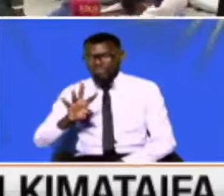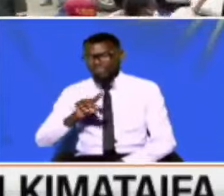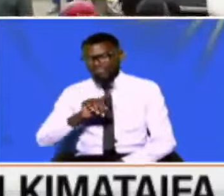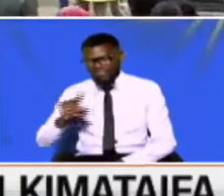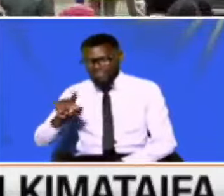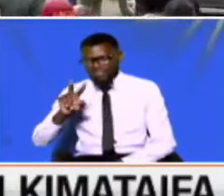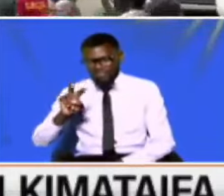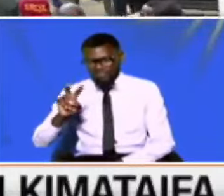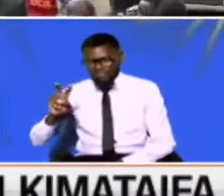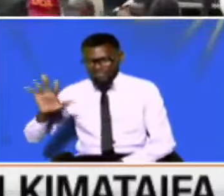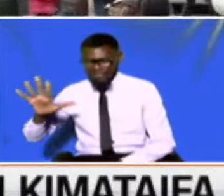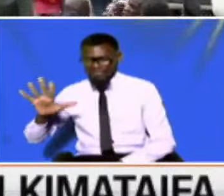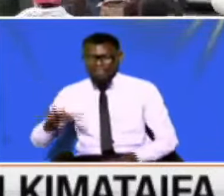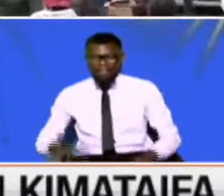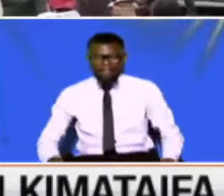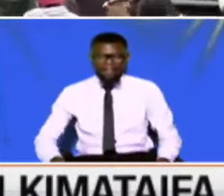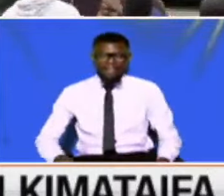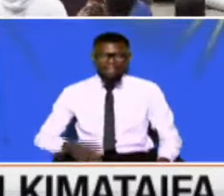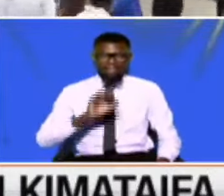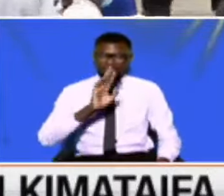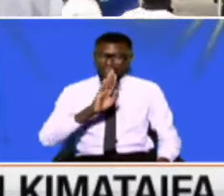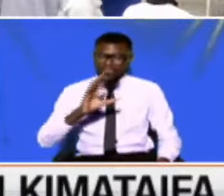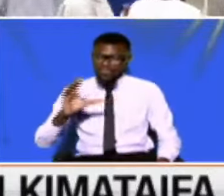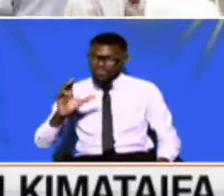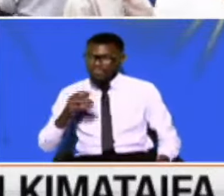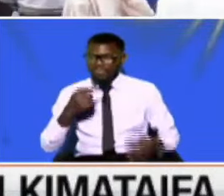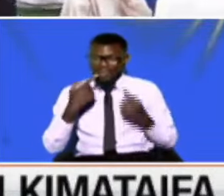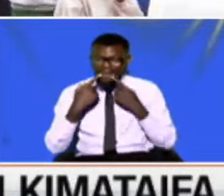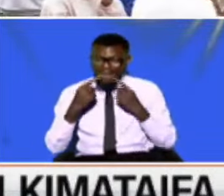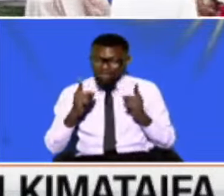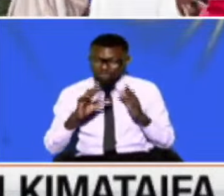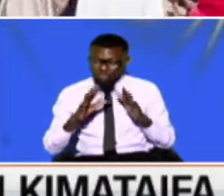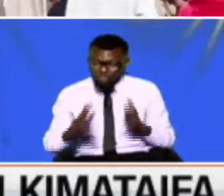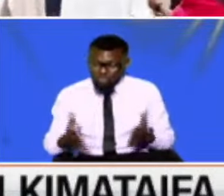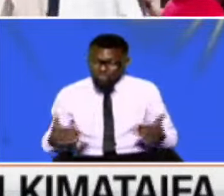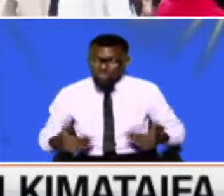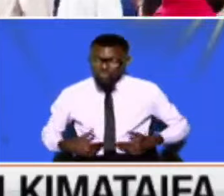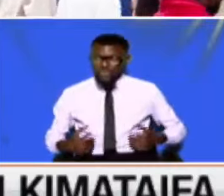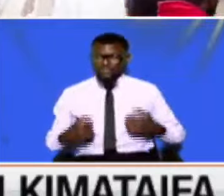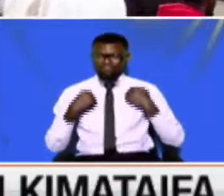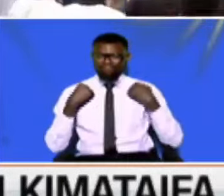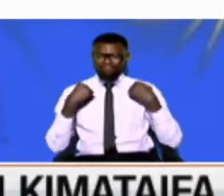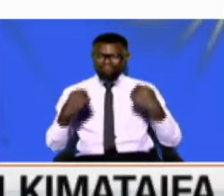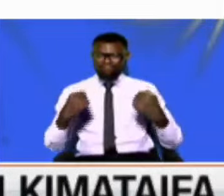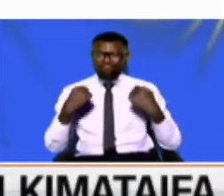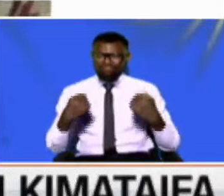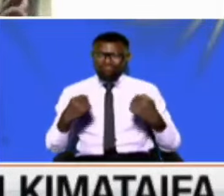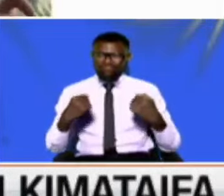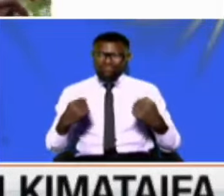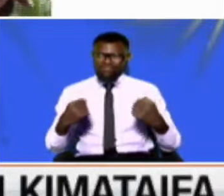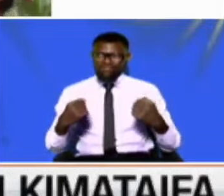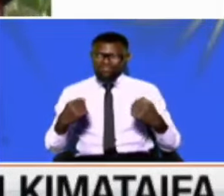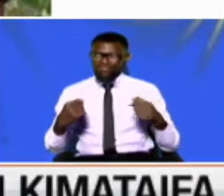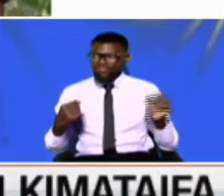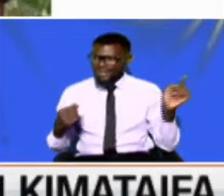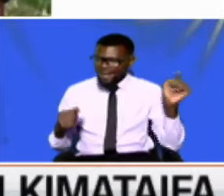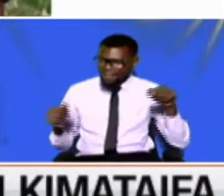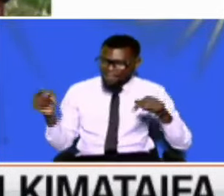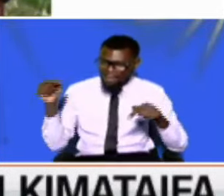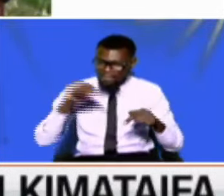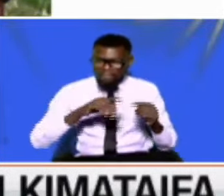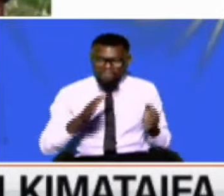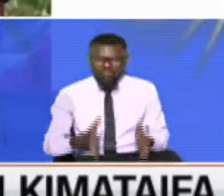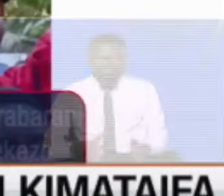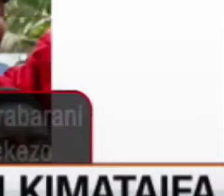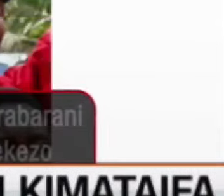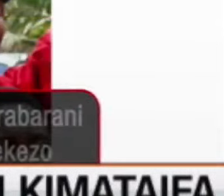2024-2025. Shirika la BBC limesema kuwa vijana wakakamavu wa kizazi cha sasa wamejitokeza barabarani katika juhudi